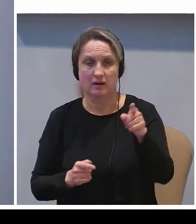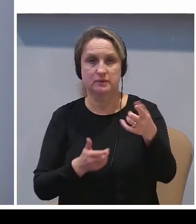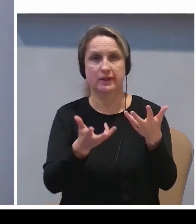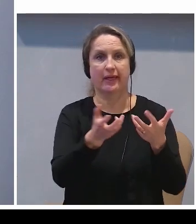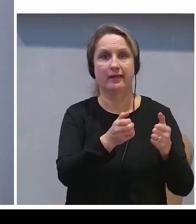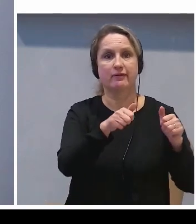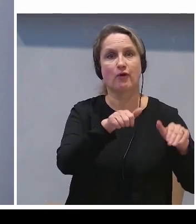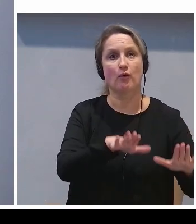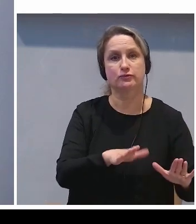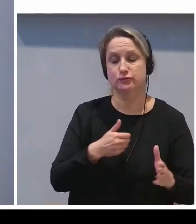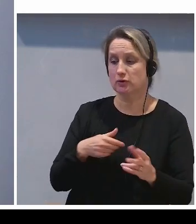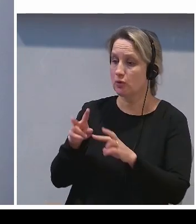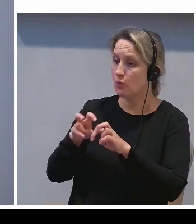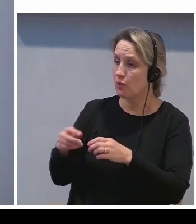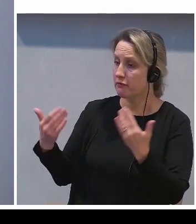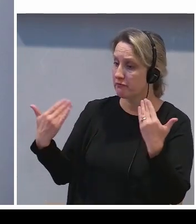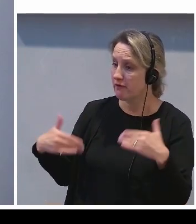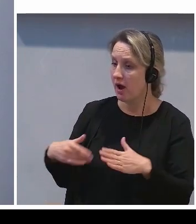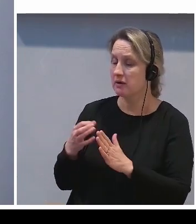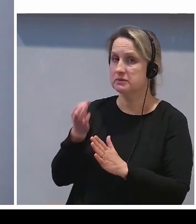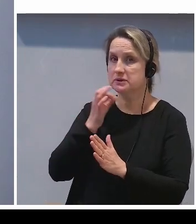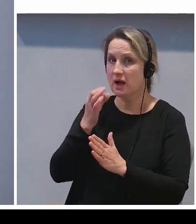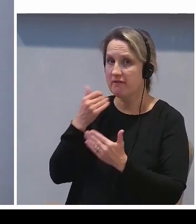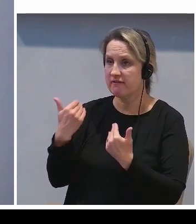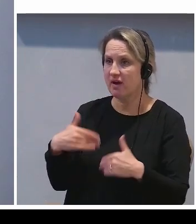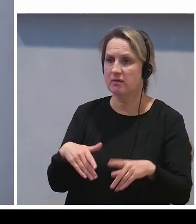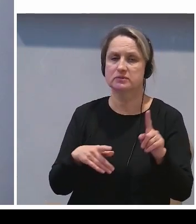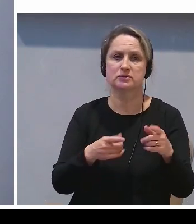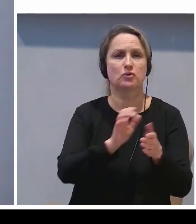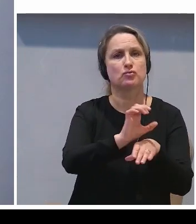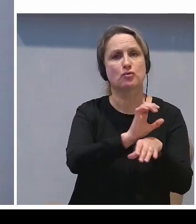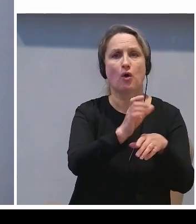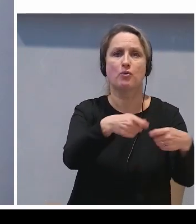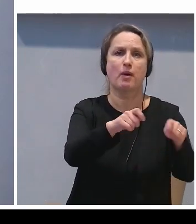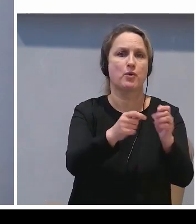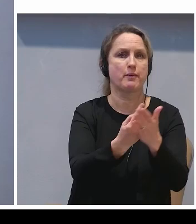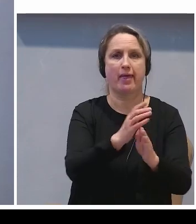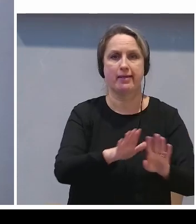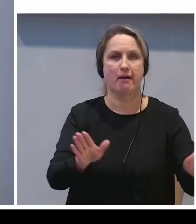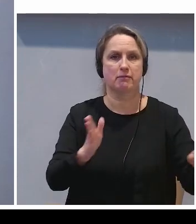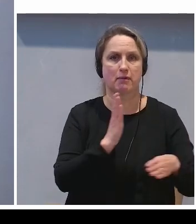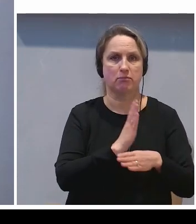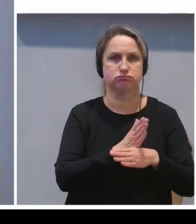ettevõte mitte ravimit turustama hakata.